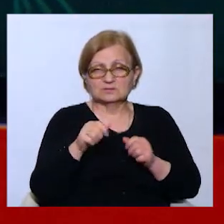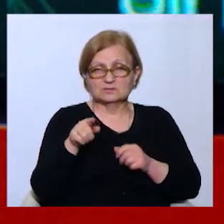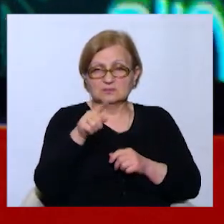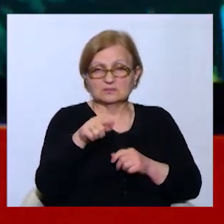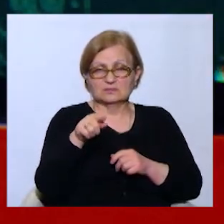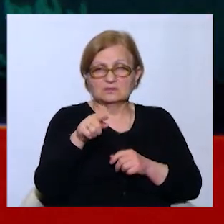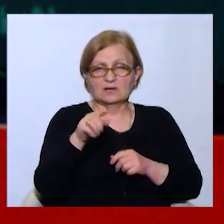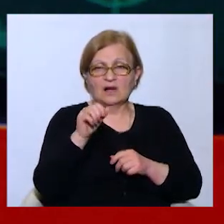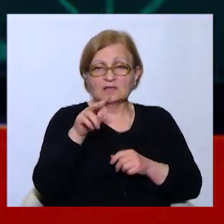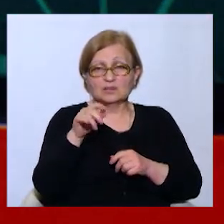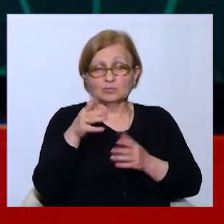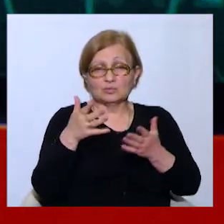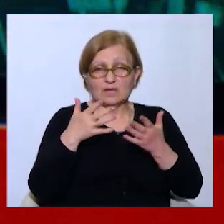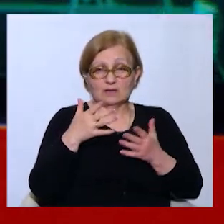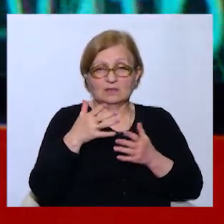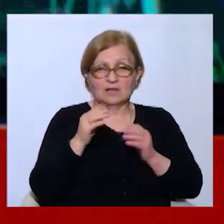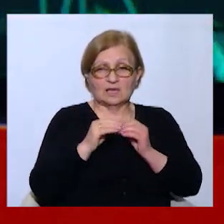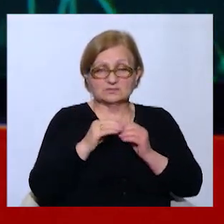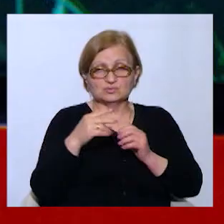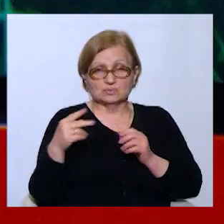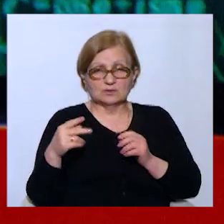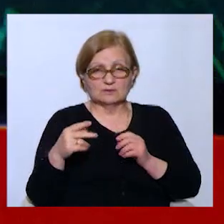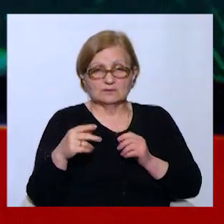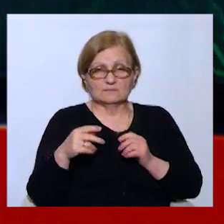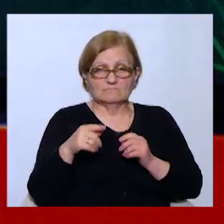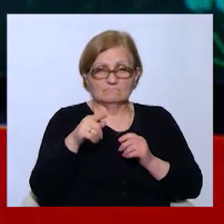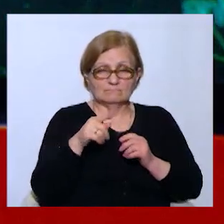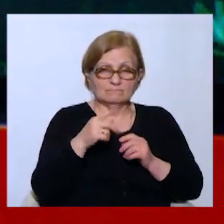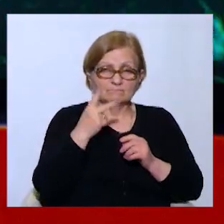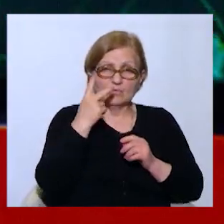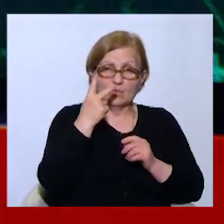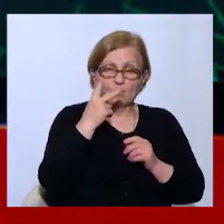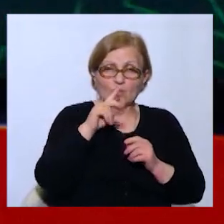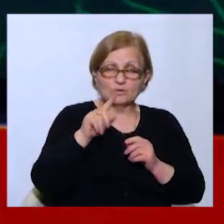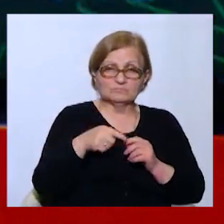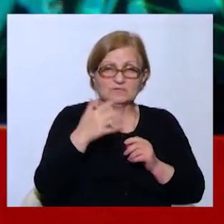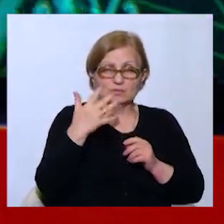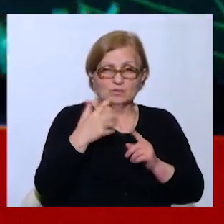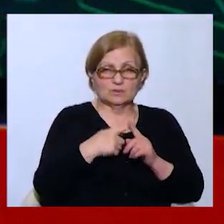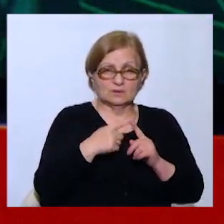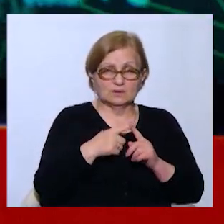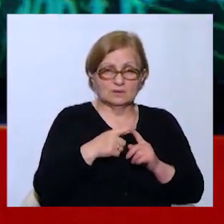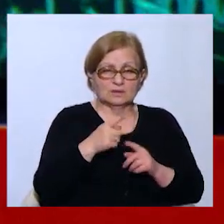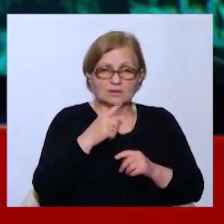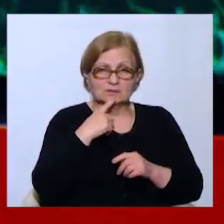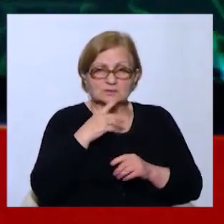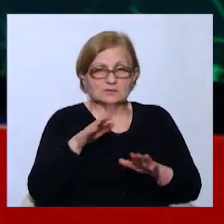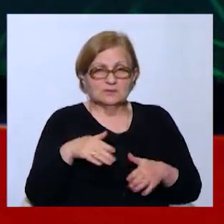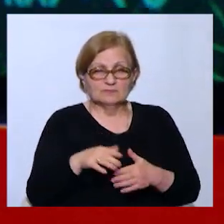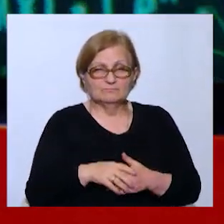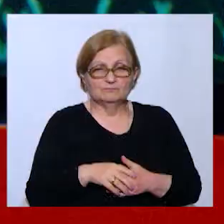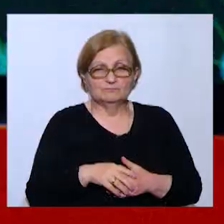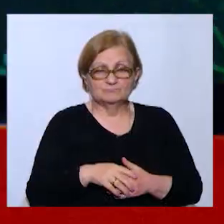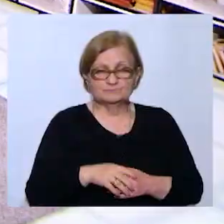ეს ალგებრული გამოსახულება 10-ის ტოლი, ხო? ანუ ახლა x-ი არის 2.5. ანუ არ არის არაფერი ამაში რთული.